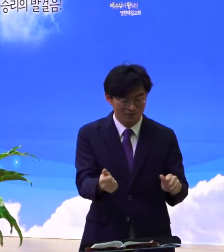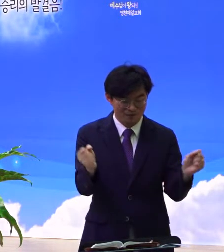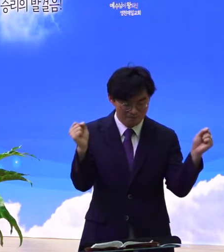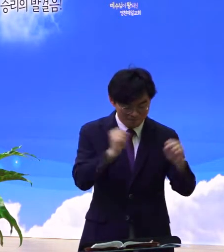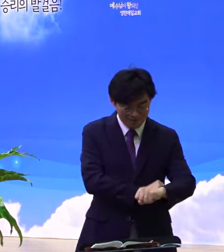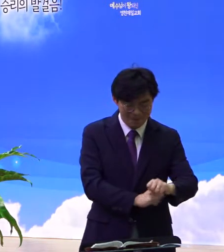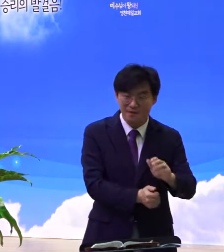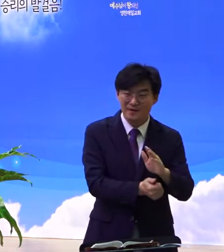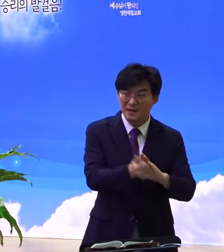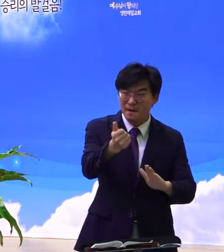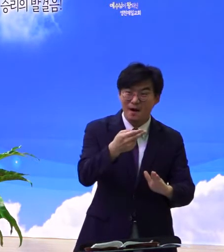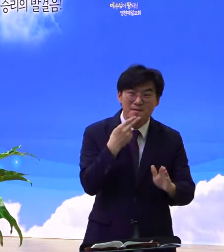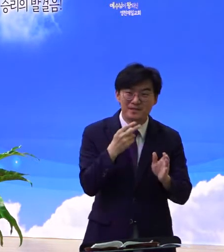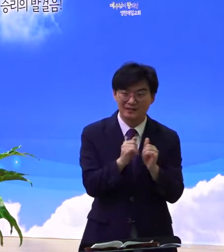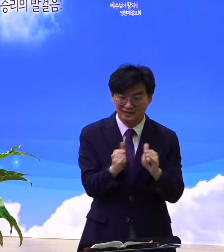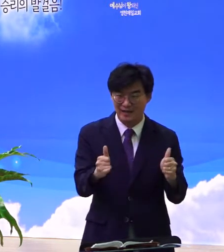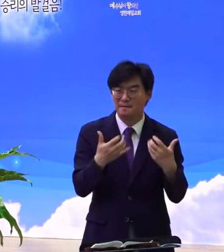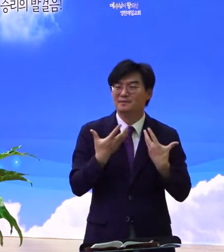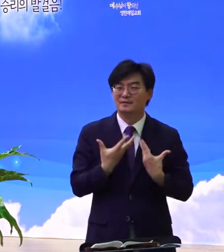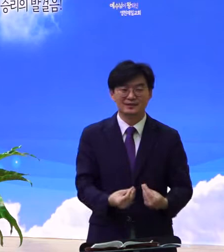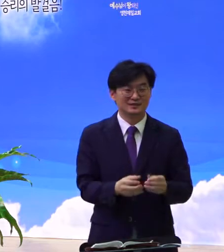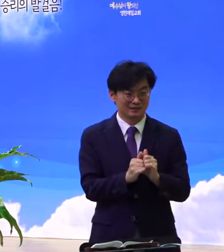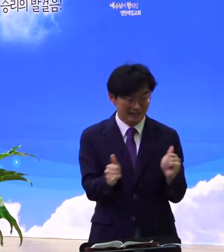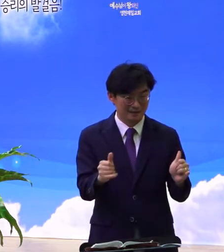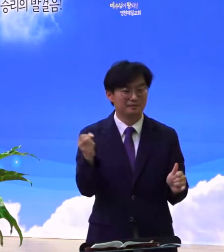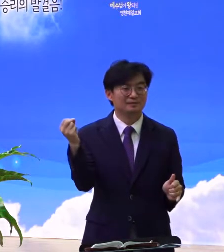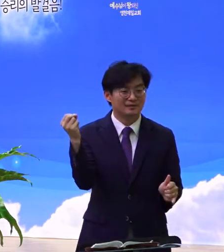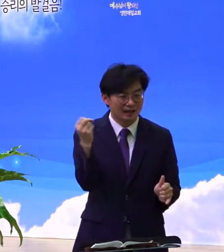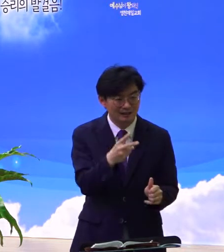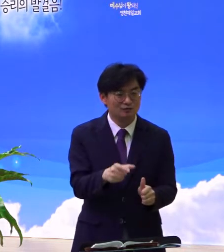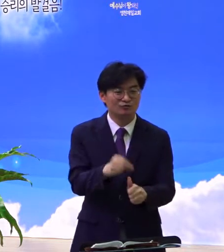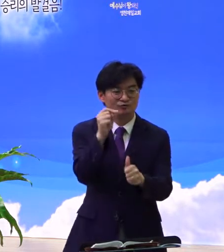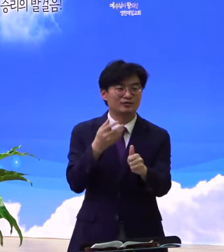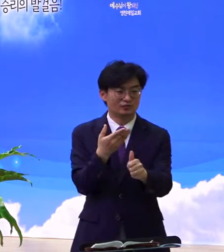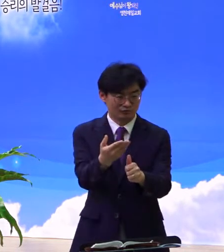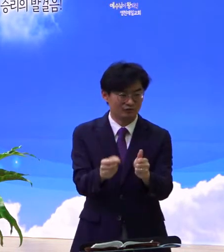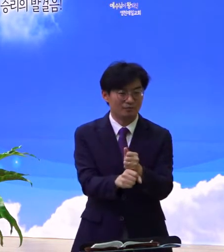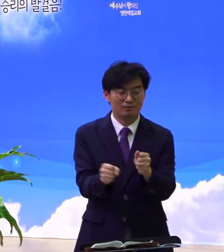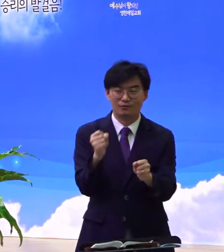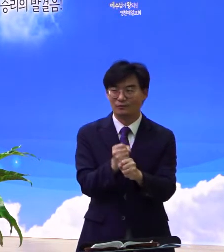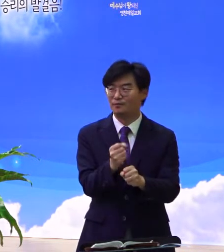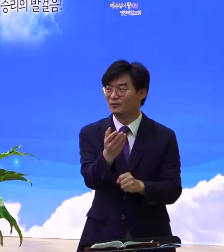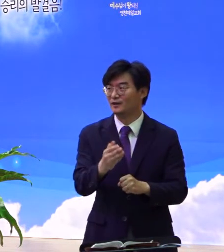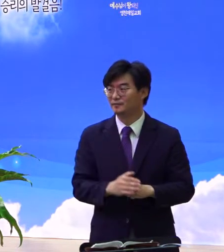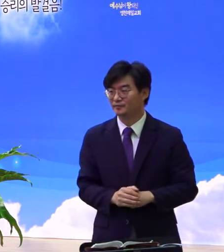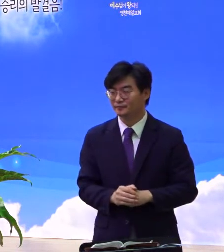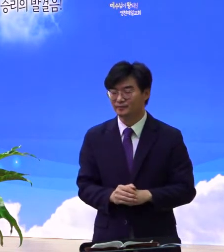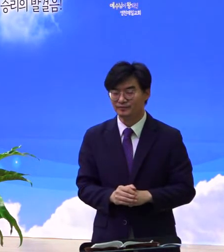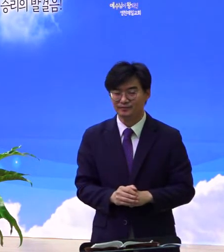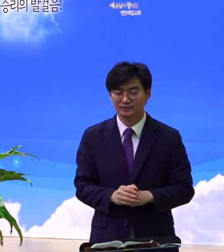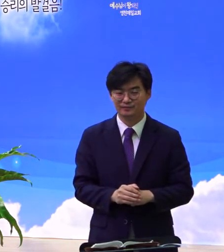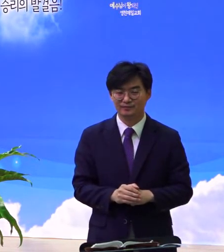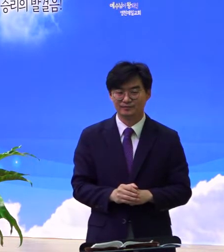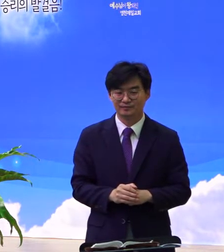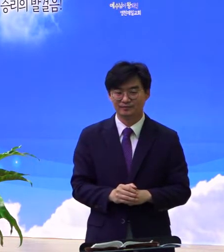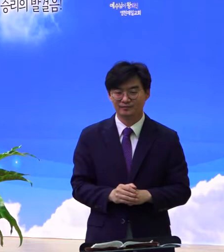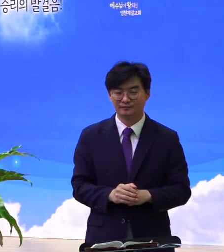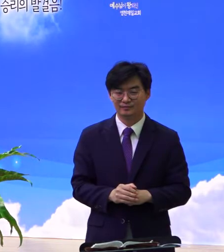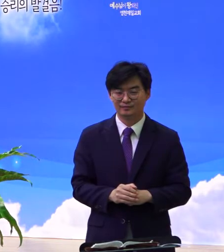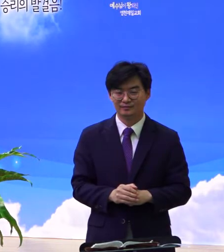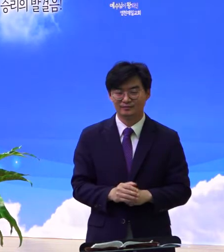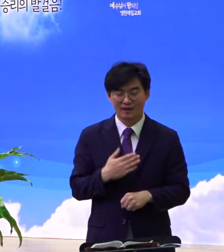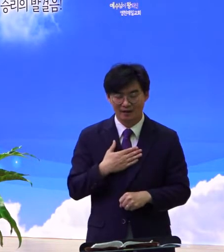지금 어쩌면 여러분들 여기 예배드리고 계신 분들, 영상 예배를 드리고 계시는 분들이 정말 내가 아무 소망이